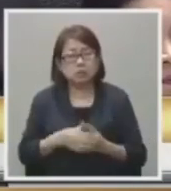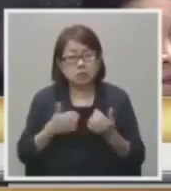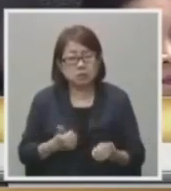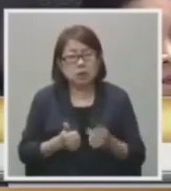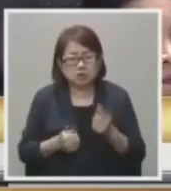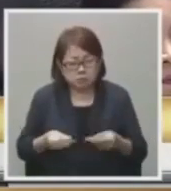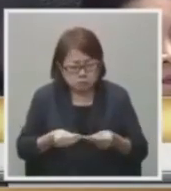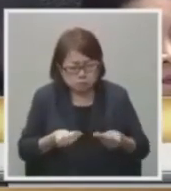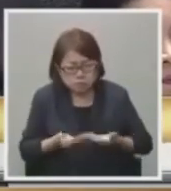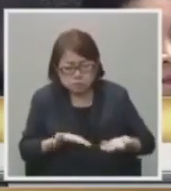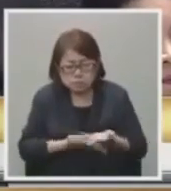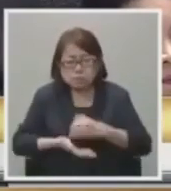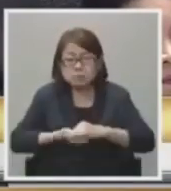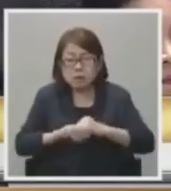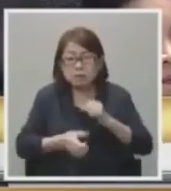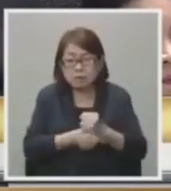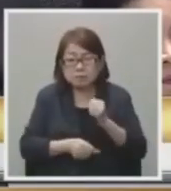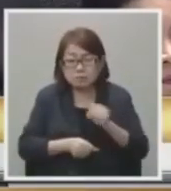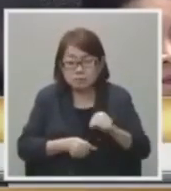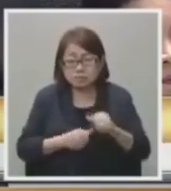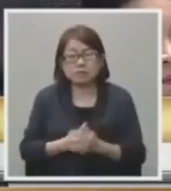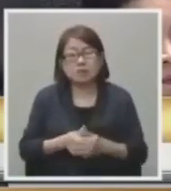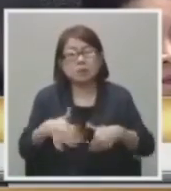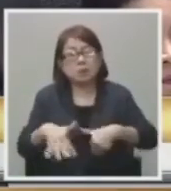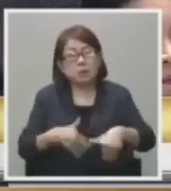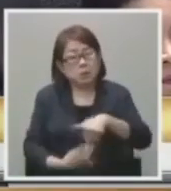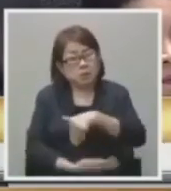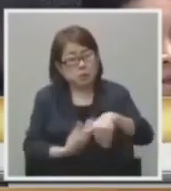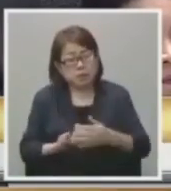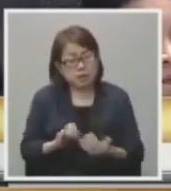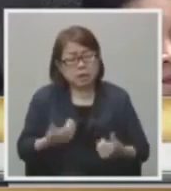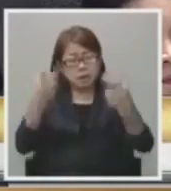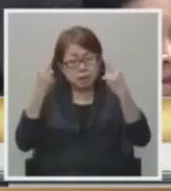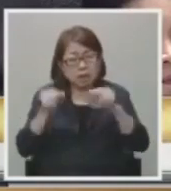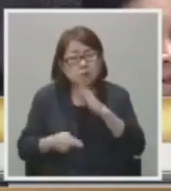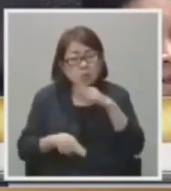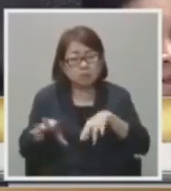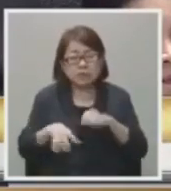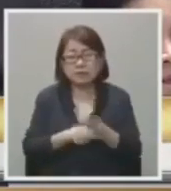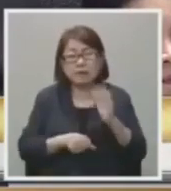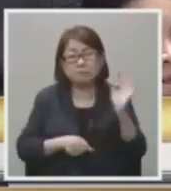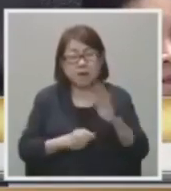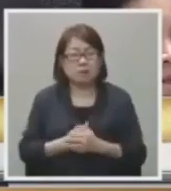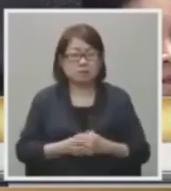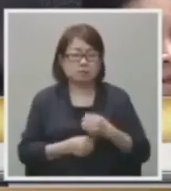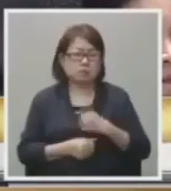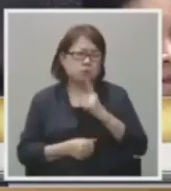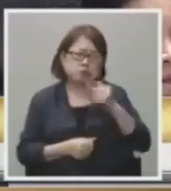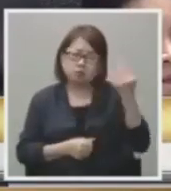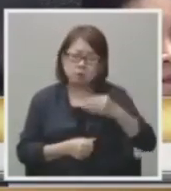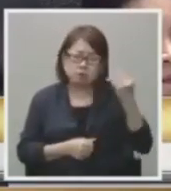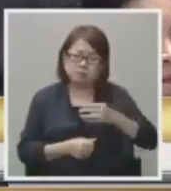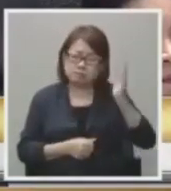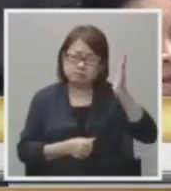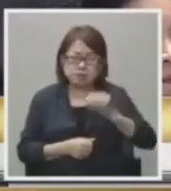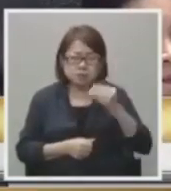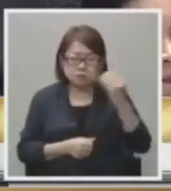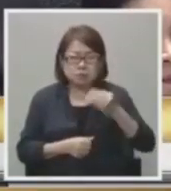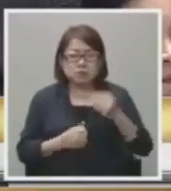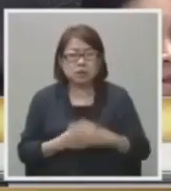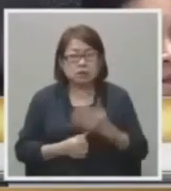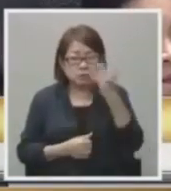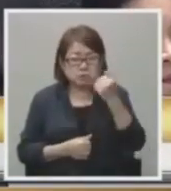มกันเพราะนั้นท่านนายกท่านถ้าไม่ดำเนินการผมก็จะพูดเรื่องนี้เพราะผ